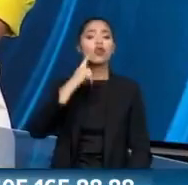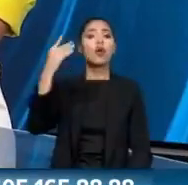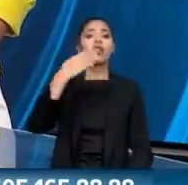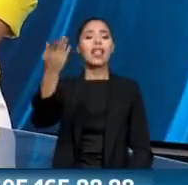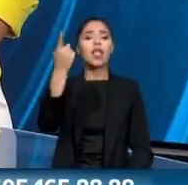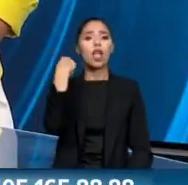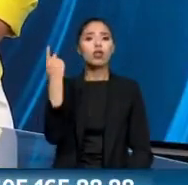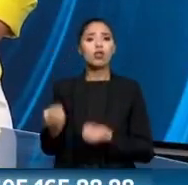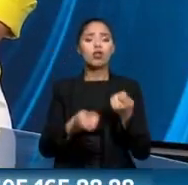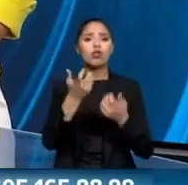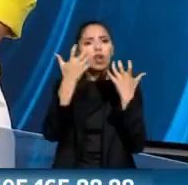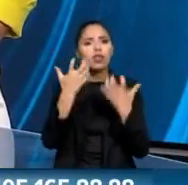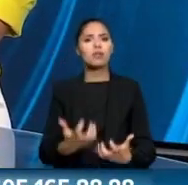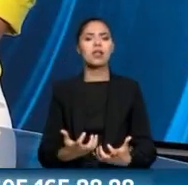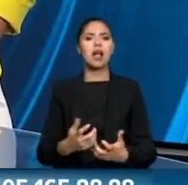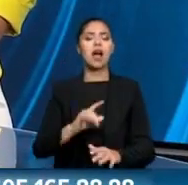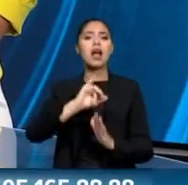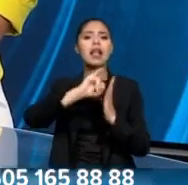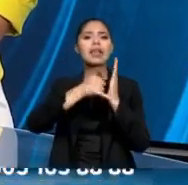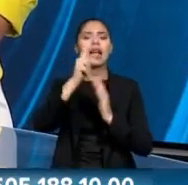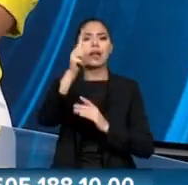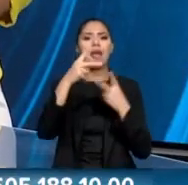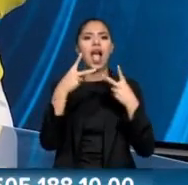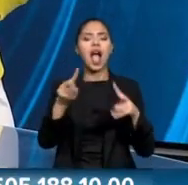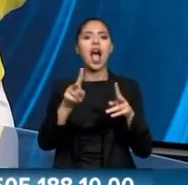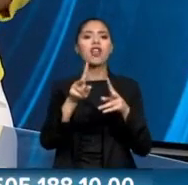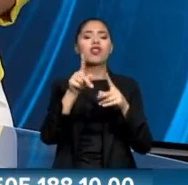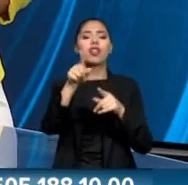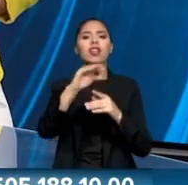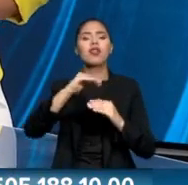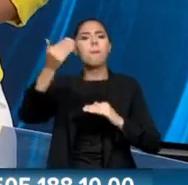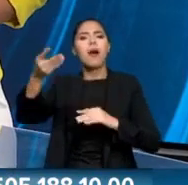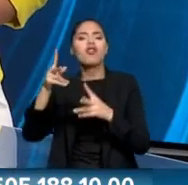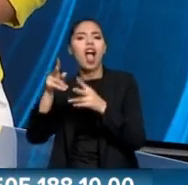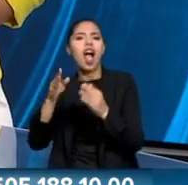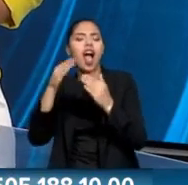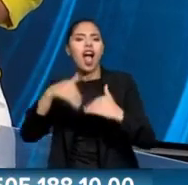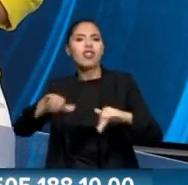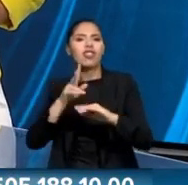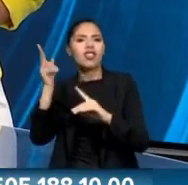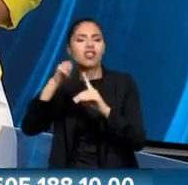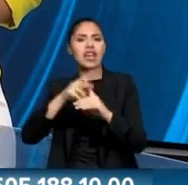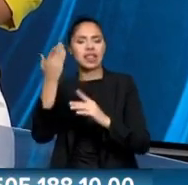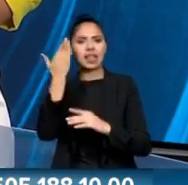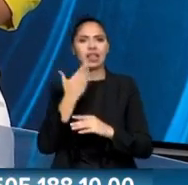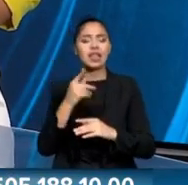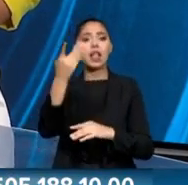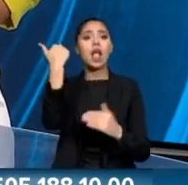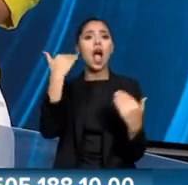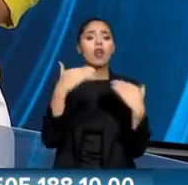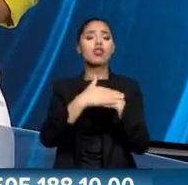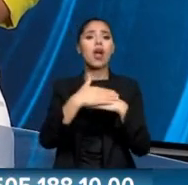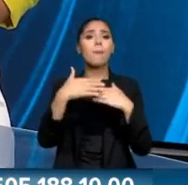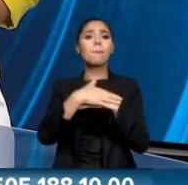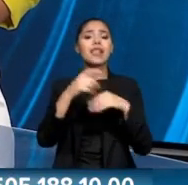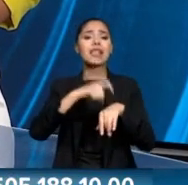Cumhurbaşkanı Erdoğan'ın dünkü mesaisi oldukça yoğundu. Gaziantep'te bir açılıştan diğerine koştu. Bültenimizde de aktarmıştık. Akşam saatlerinde